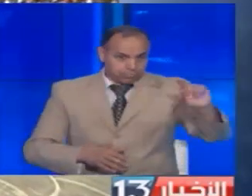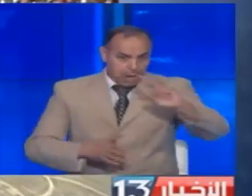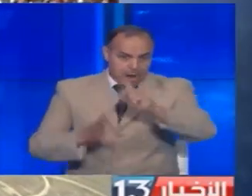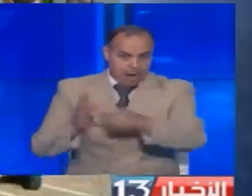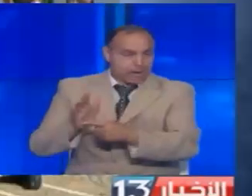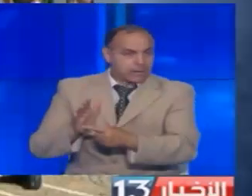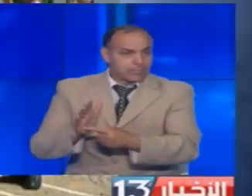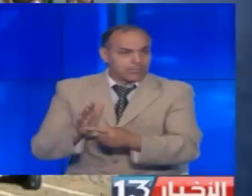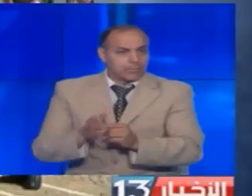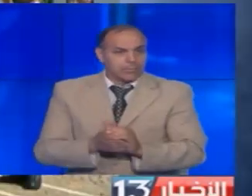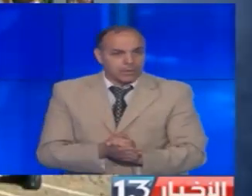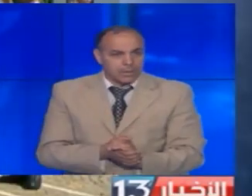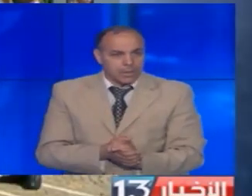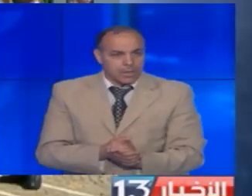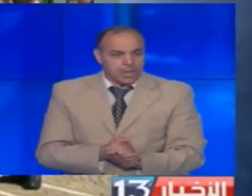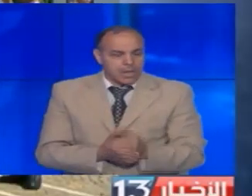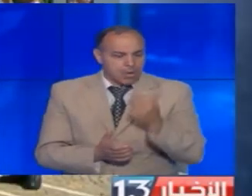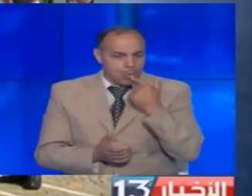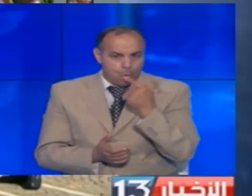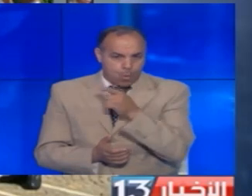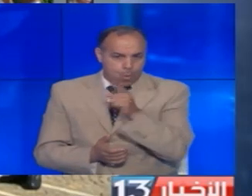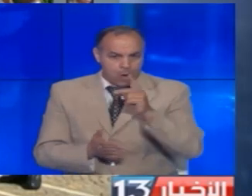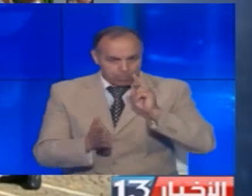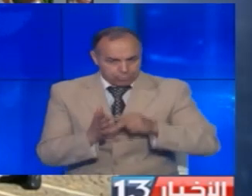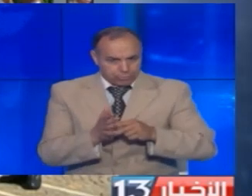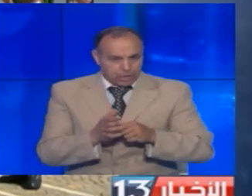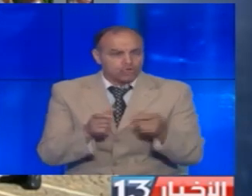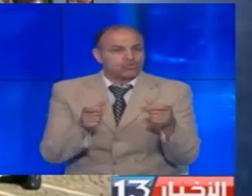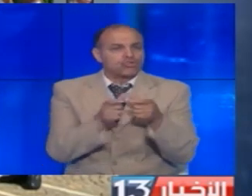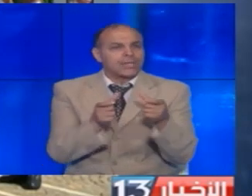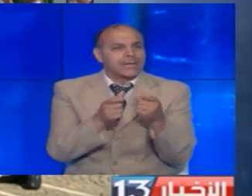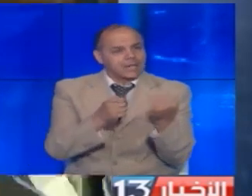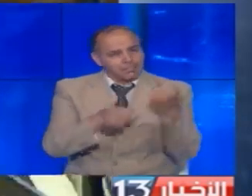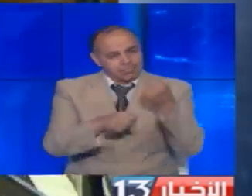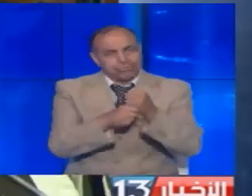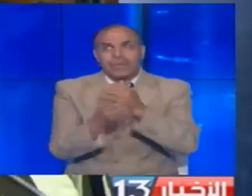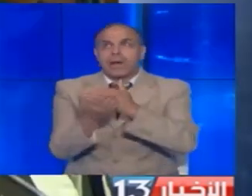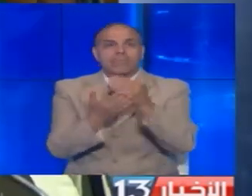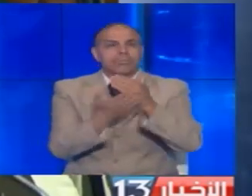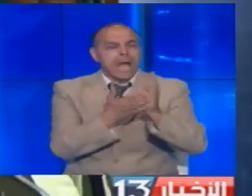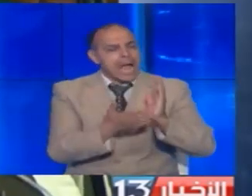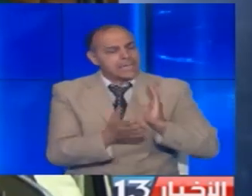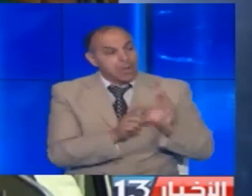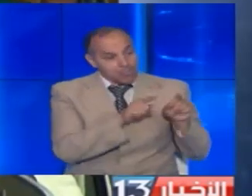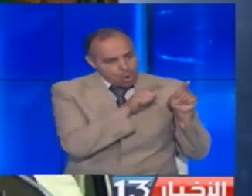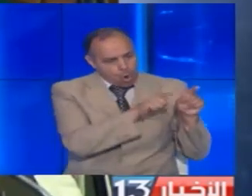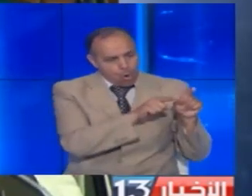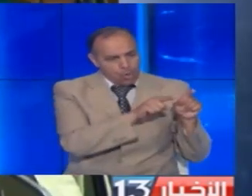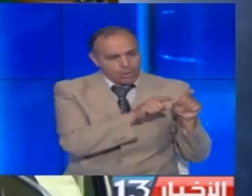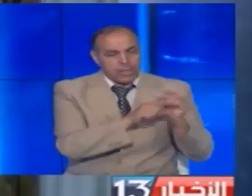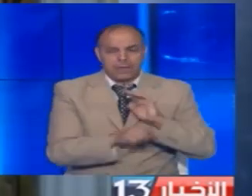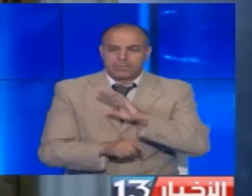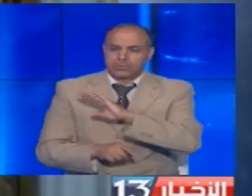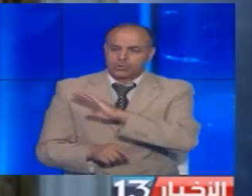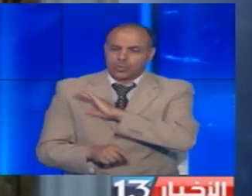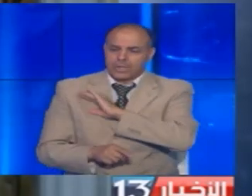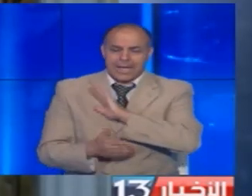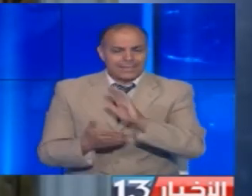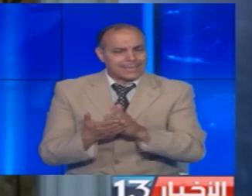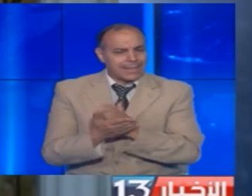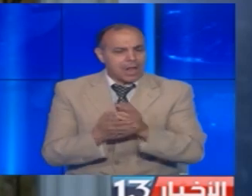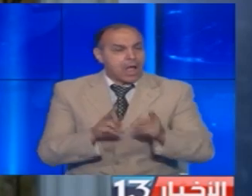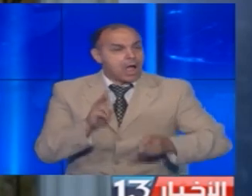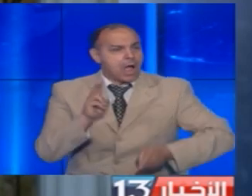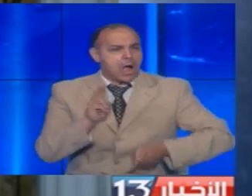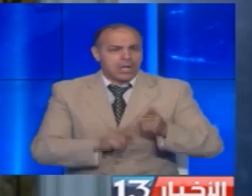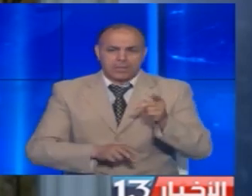القرارات. نعلن بإحداث شركة بعث عقاري عسكري تتولى توفير أكبر